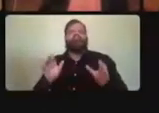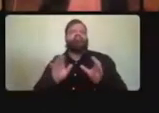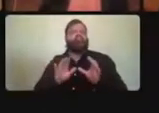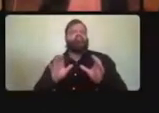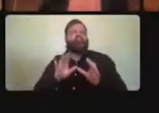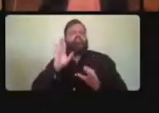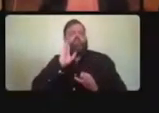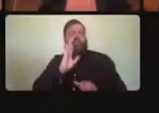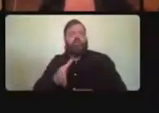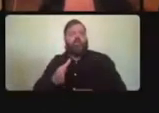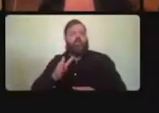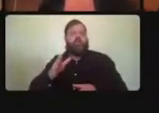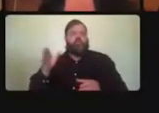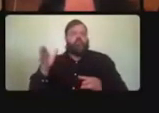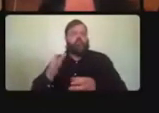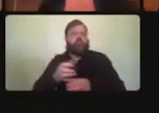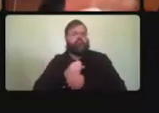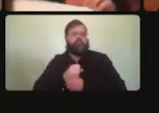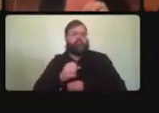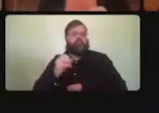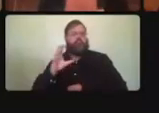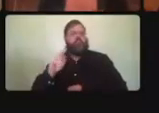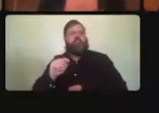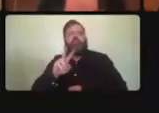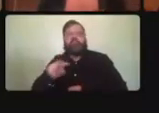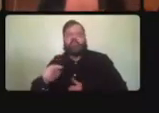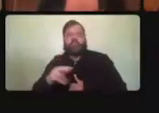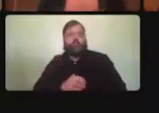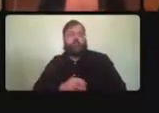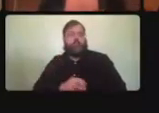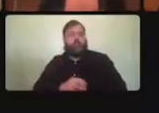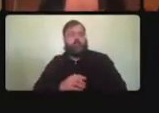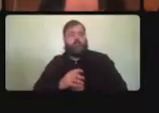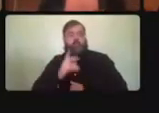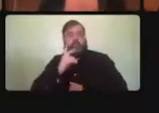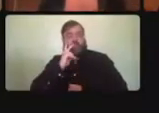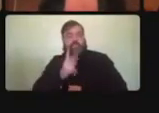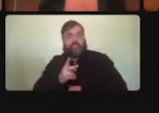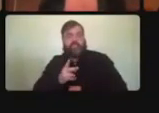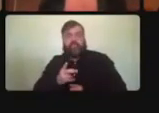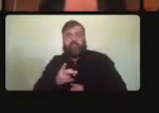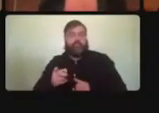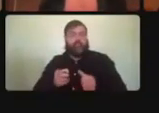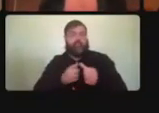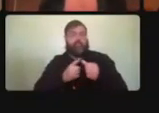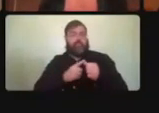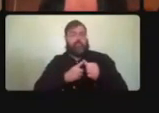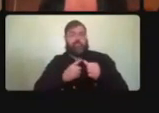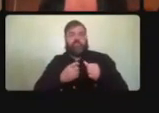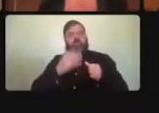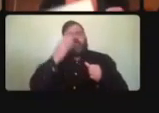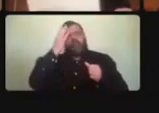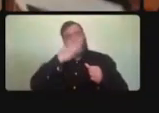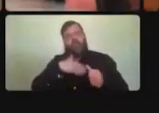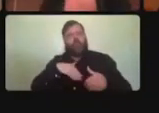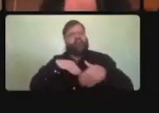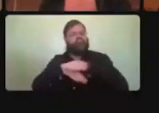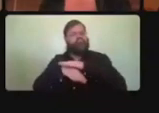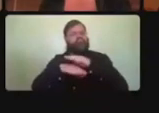Wajenzi wanatarajia ya kuwa tutapata cheti cha kuweza kutumia majengo haya kwa muda wa miaka 10.